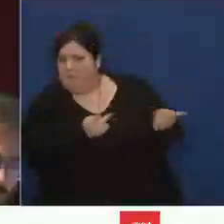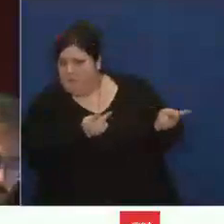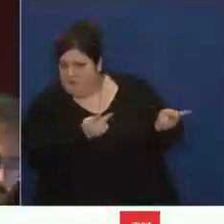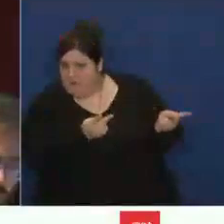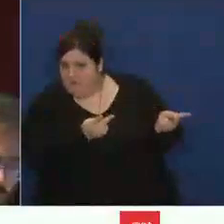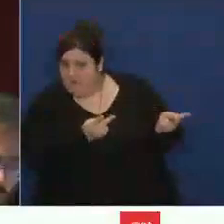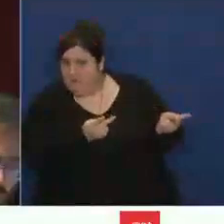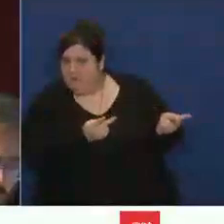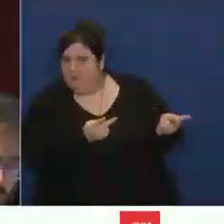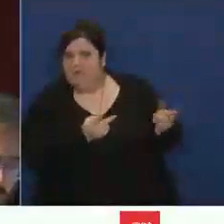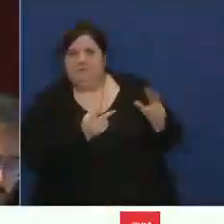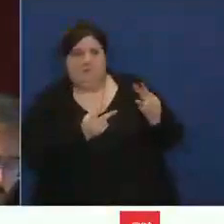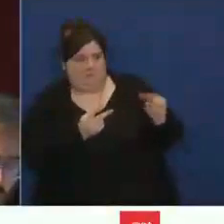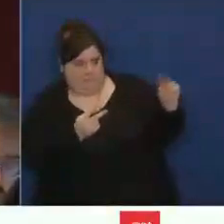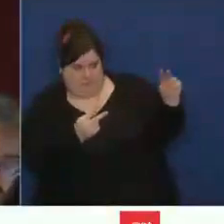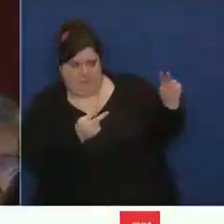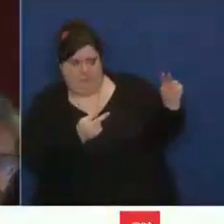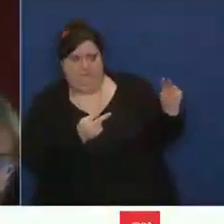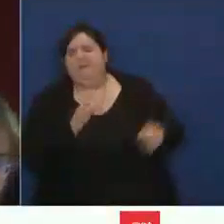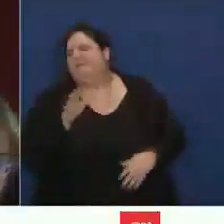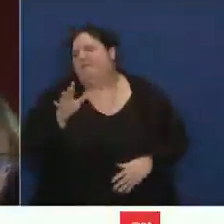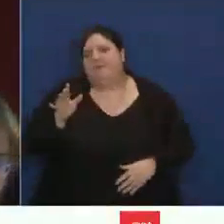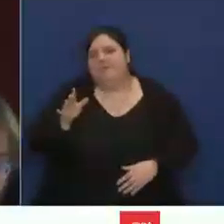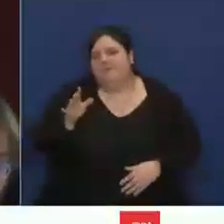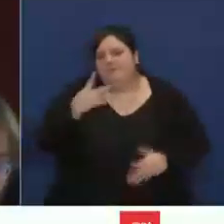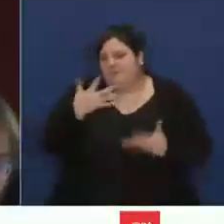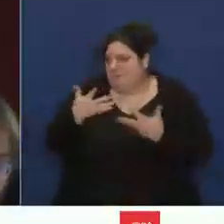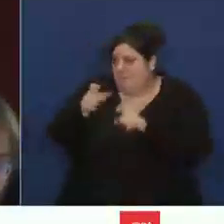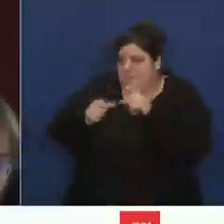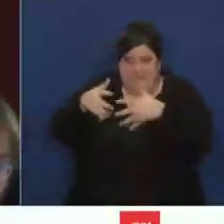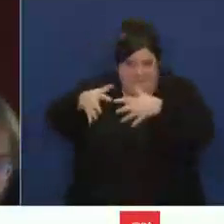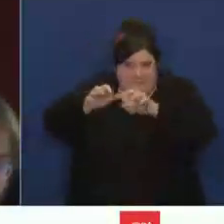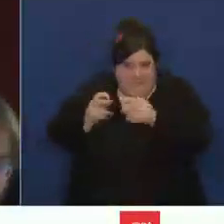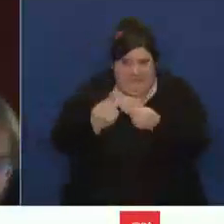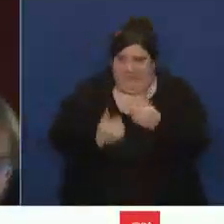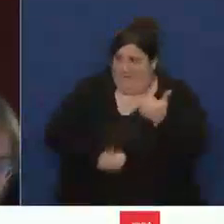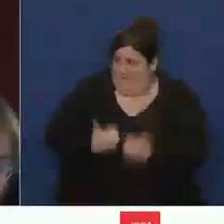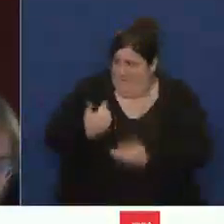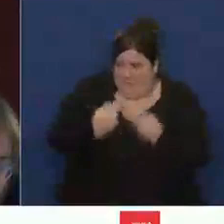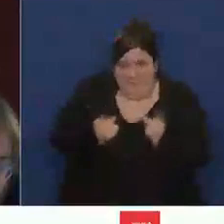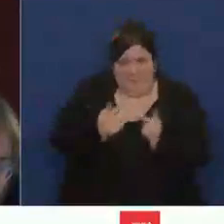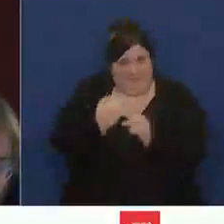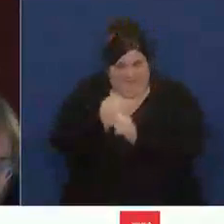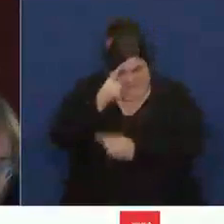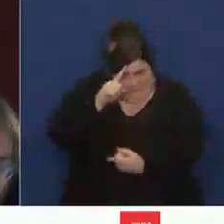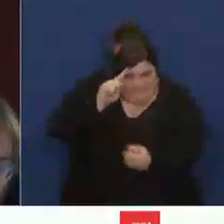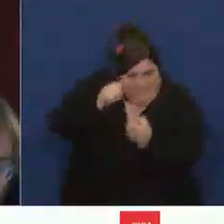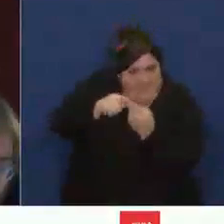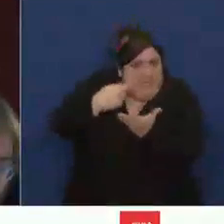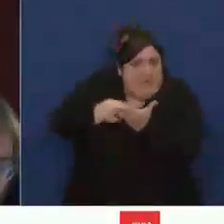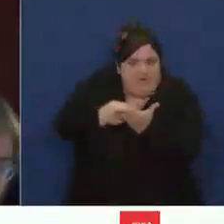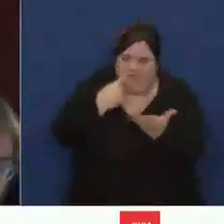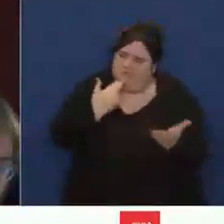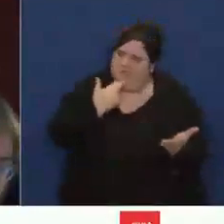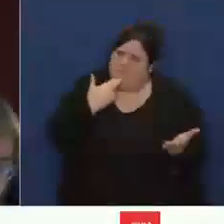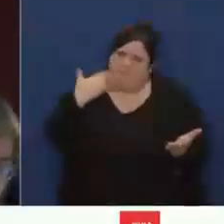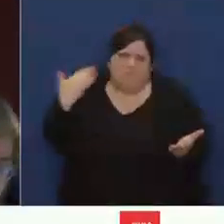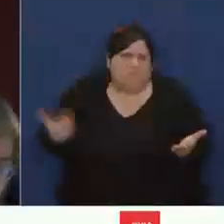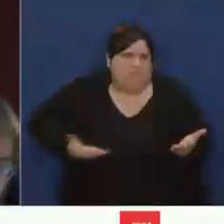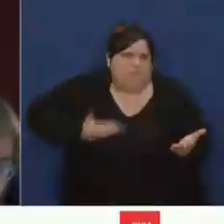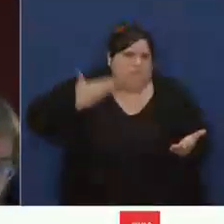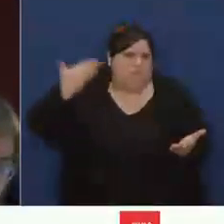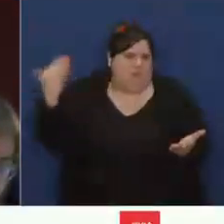parce que cette qualité des fonctionnaires du service public qui travaillent sur la question des achats, et en même temps